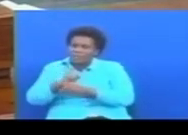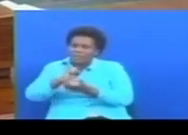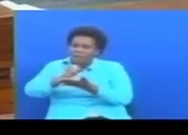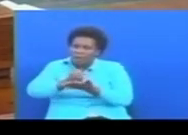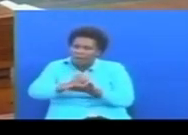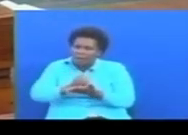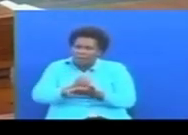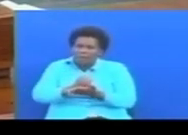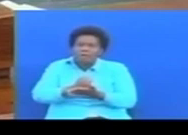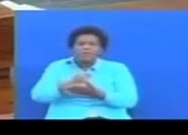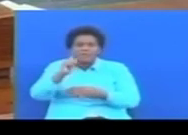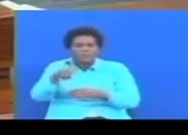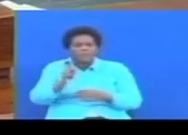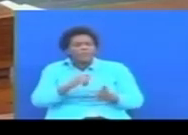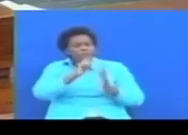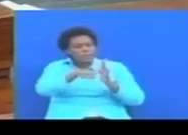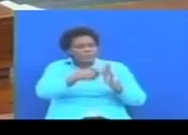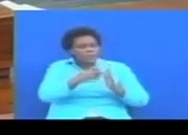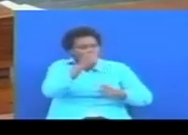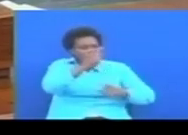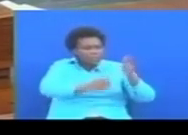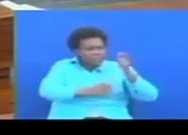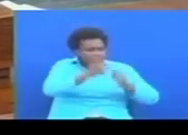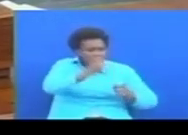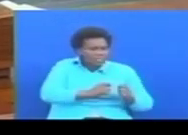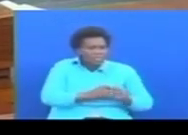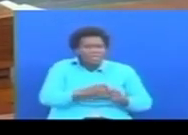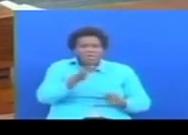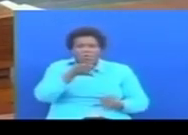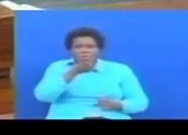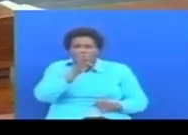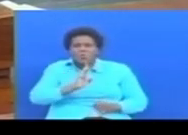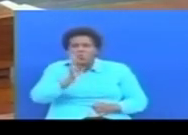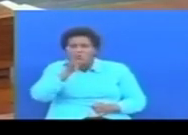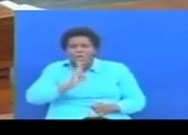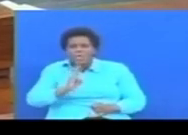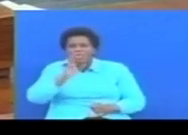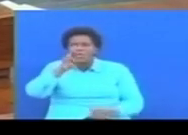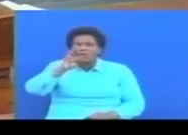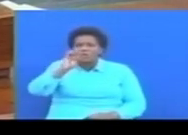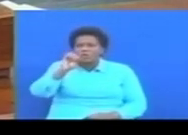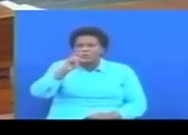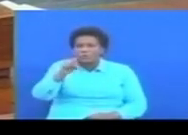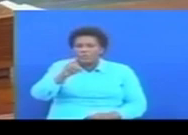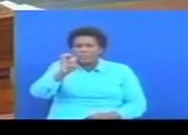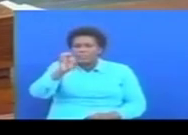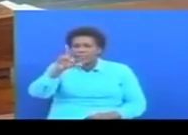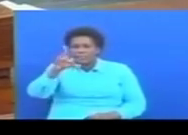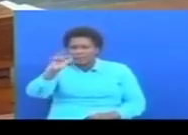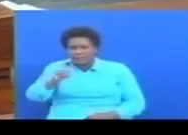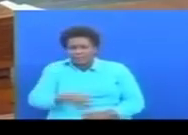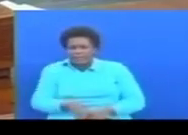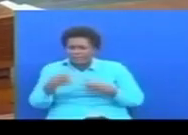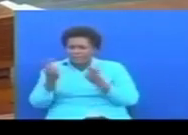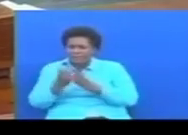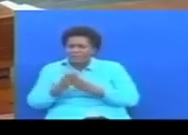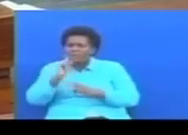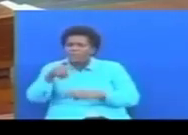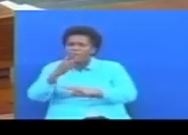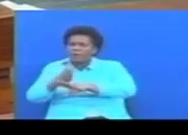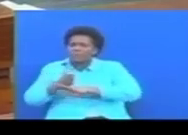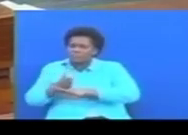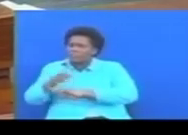cha maziwa kinachosindika waini ya Rosella na juice. Aidha, kampuni ya Josam imepatiwa